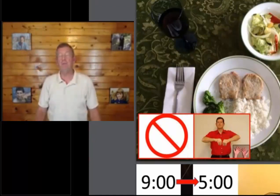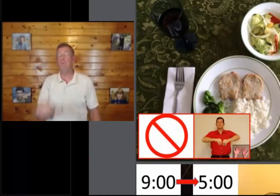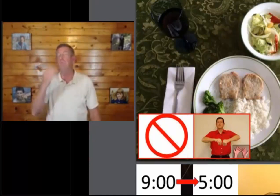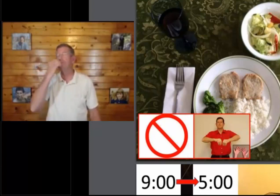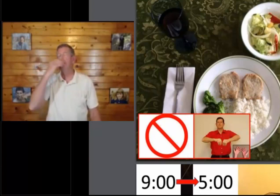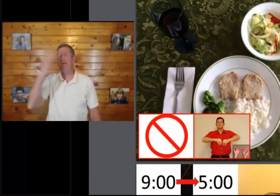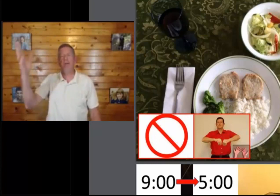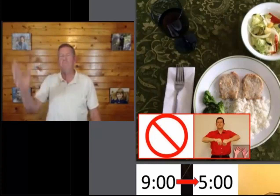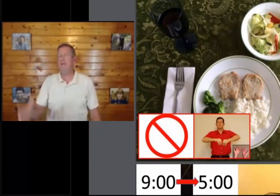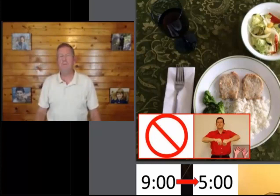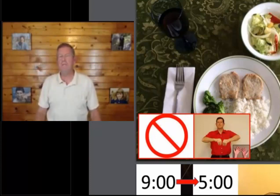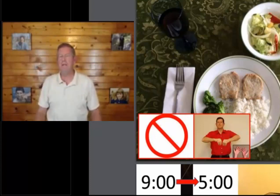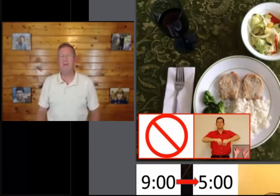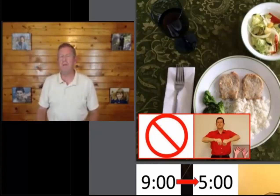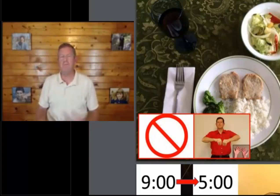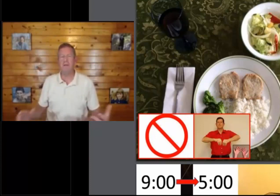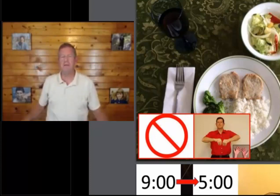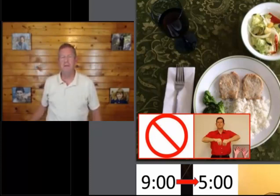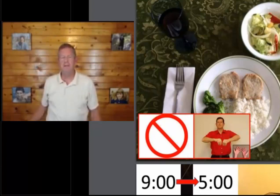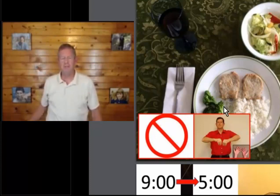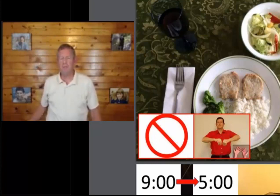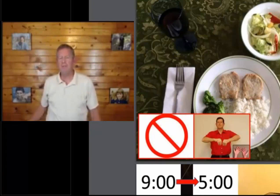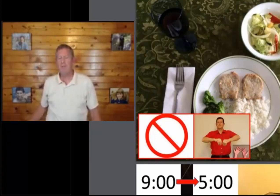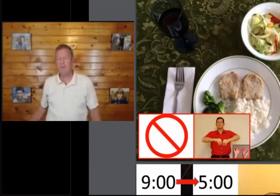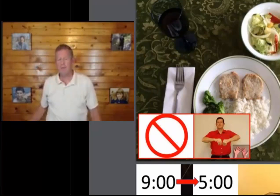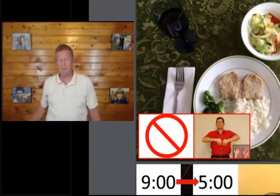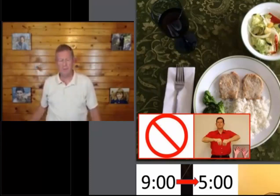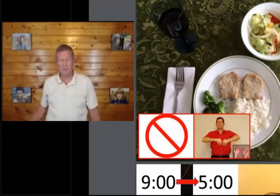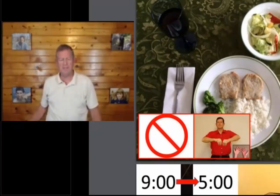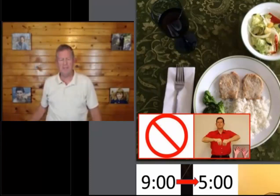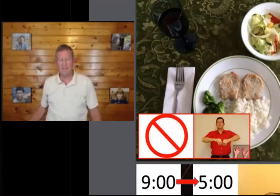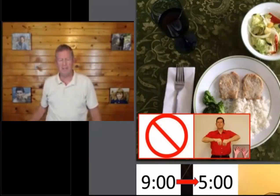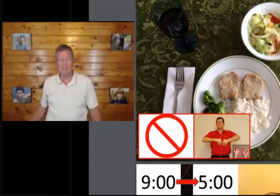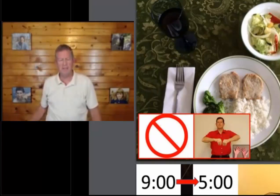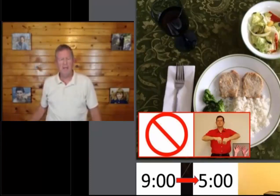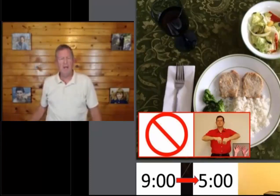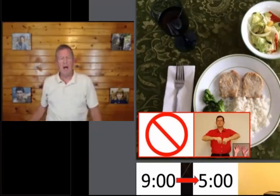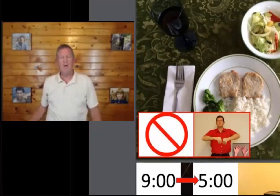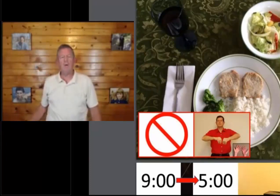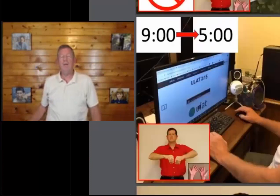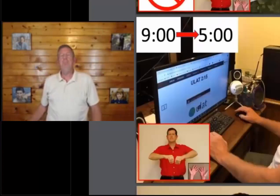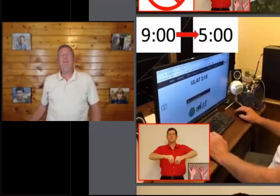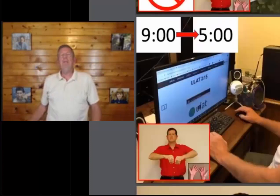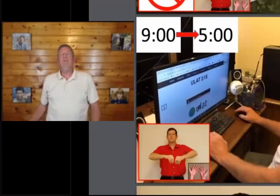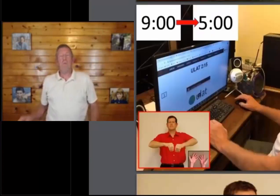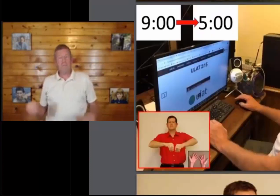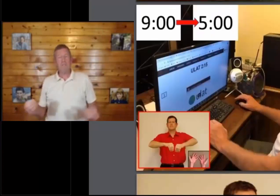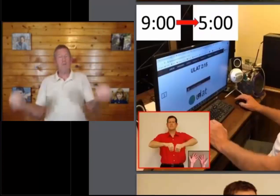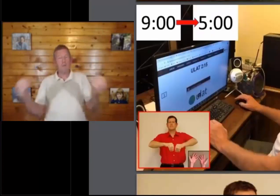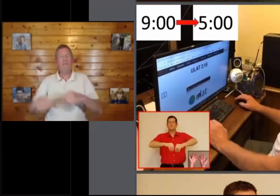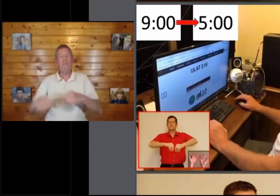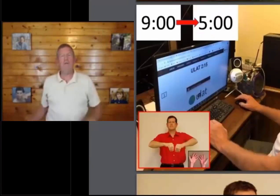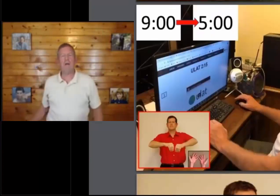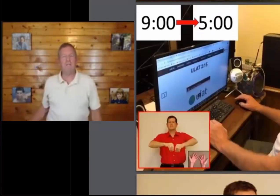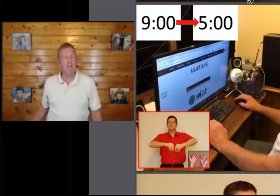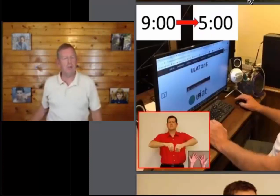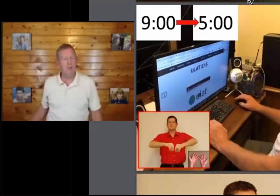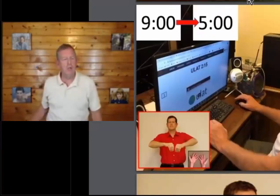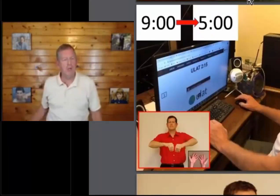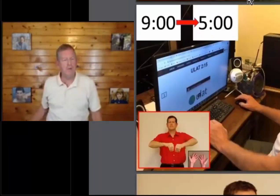dîner. Elle fait la cuisine à merveille. Hein. C'est une très bonne cuisinière. Alors, voici ce que je fais de 9h